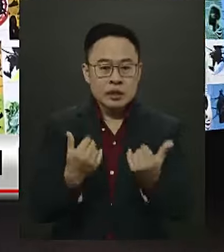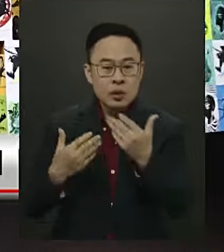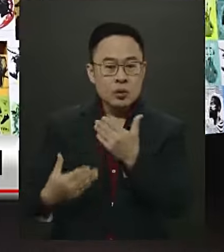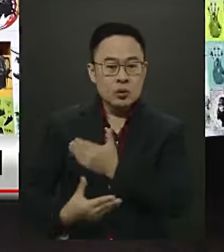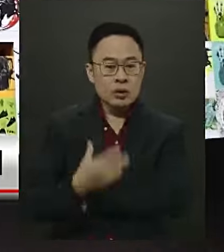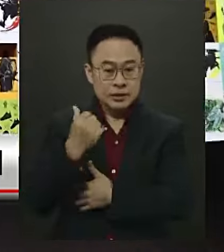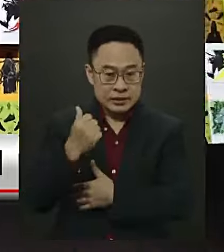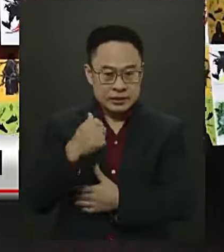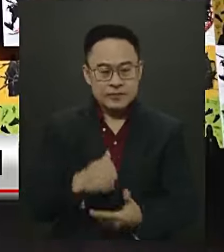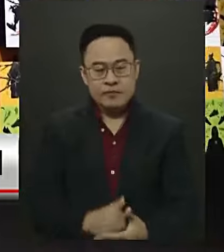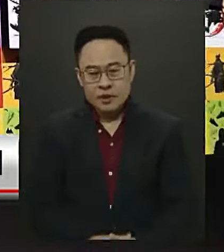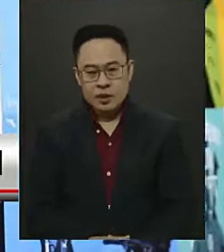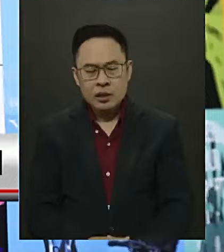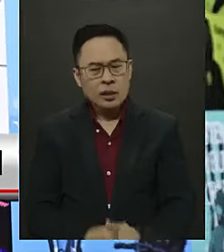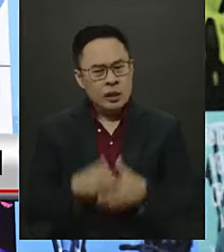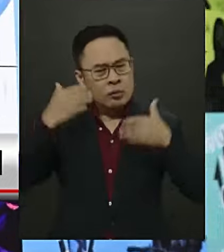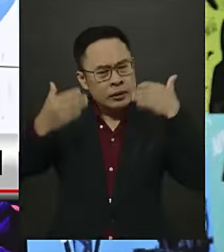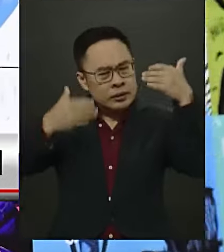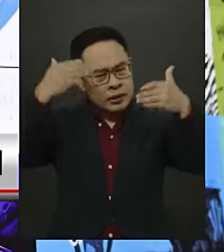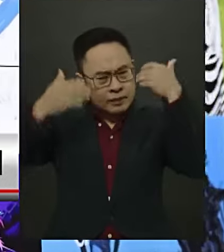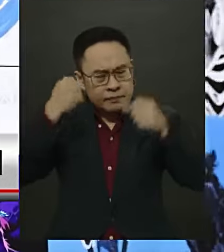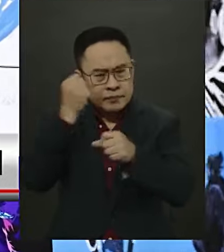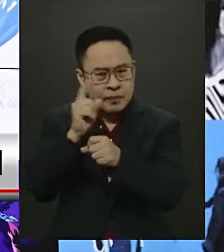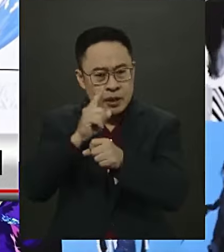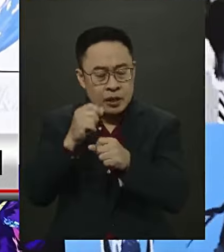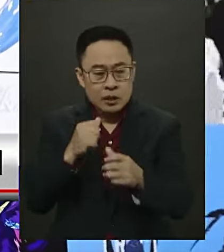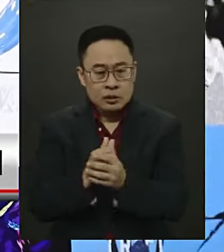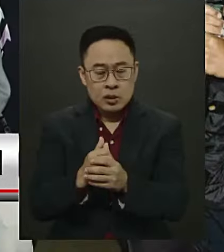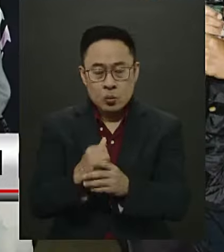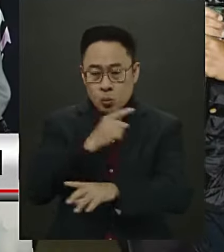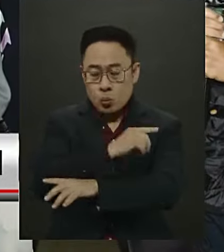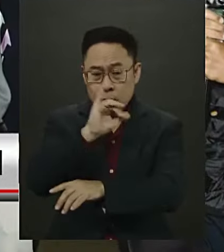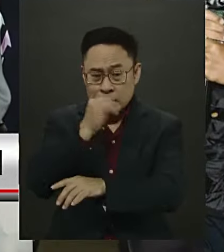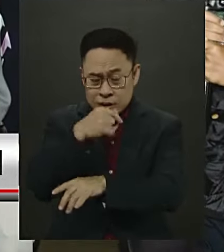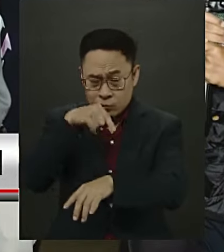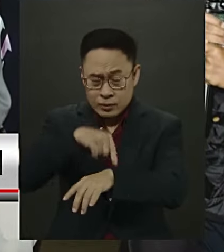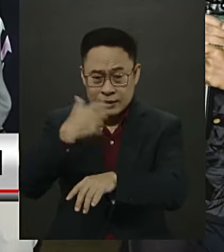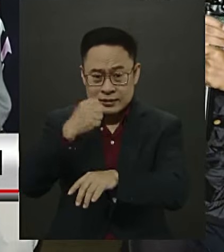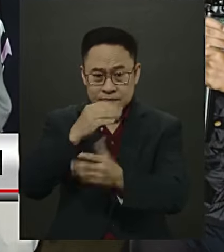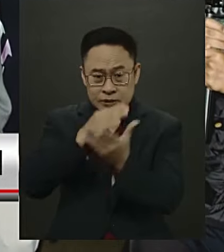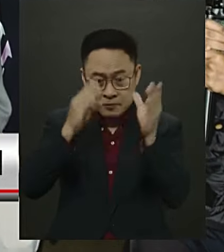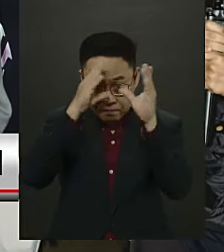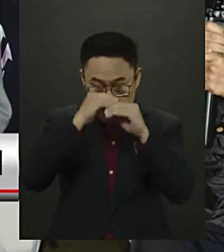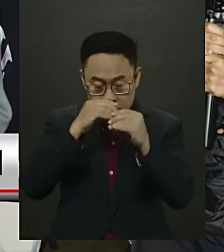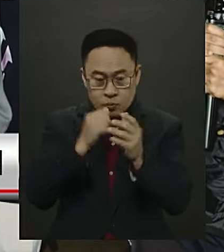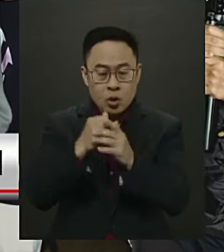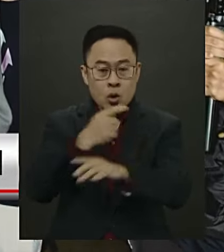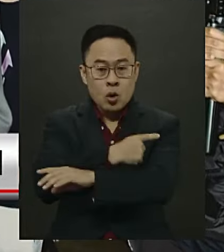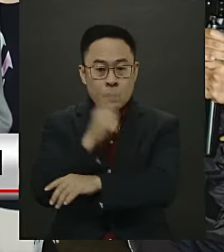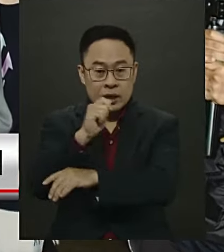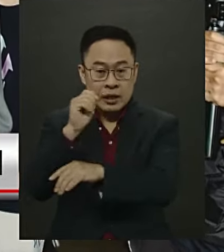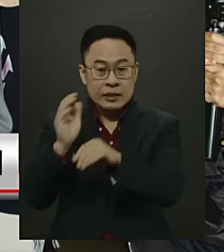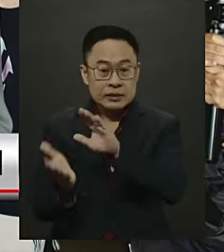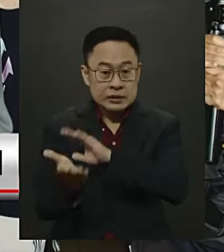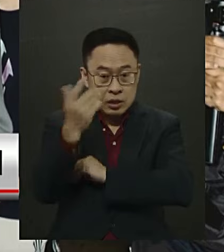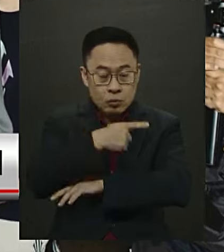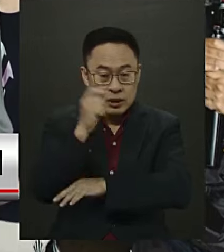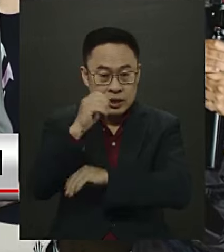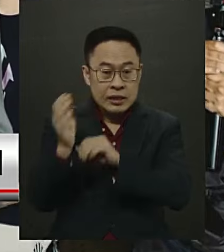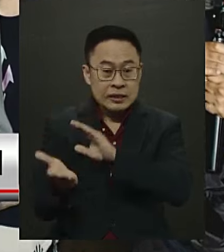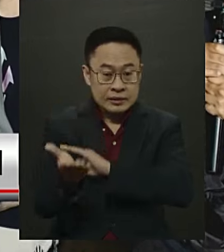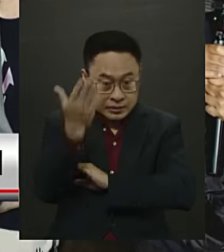กิจกรรมที่เขาเดินทางมาหลังจากที่เดินทางมาถึงช่วงดึกของวันจันทร์เนี่ยนะคะวันอังคารก็คือเมื่อวานนี้เนี่ยเขาเ